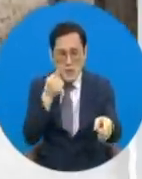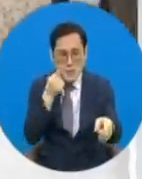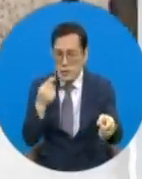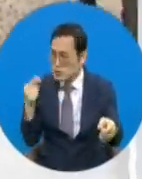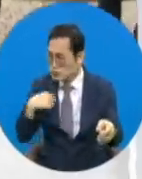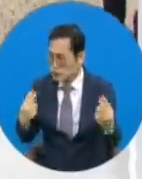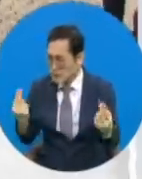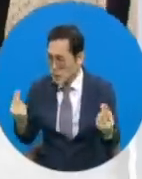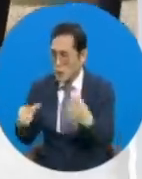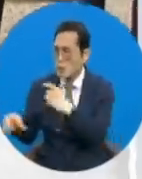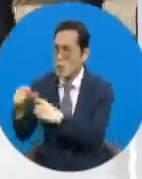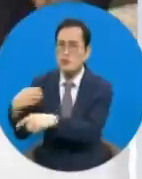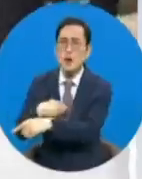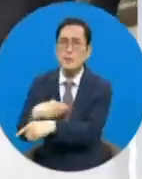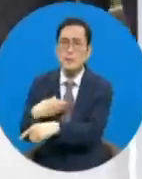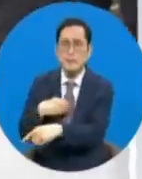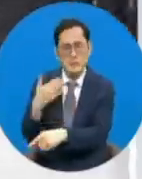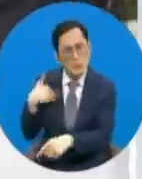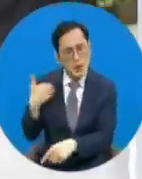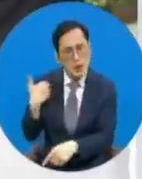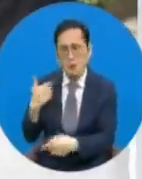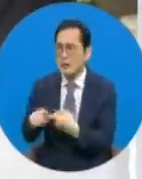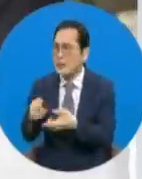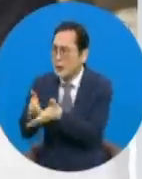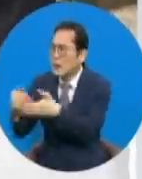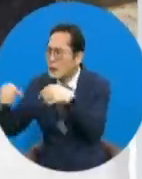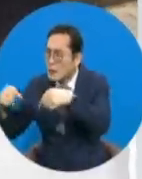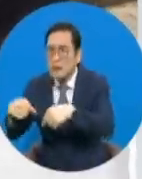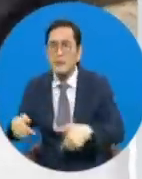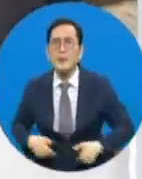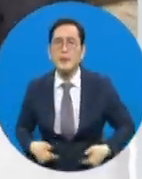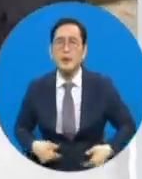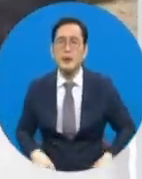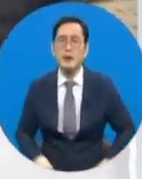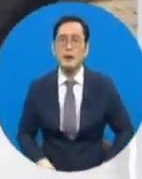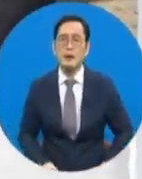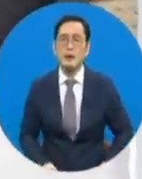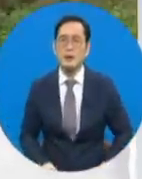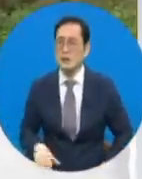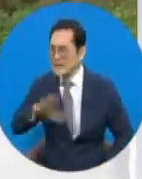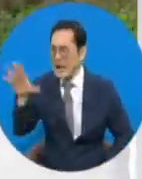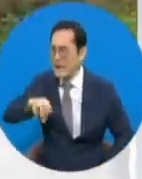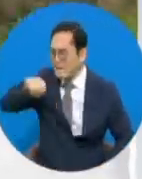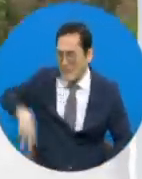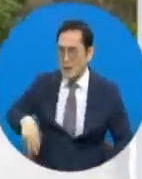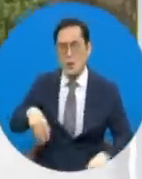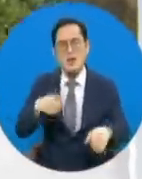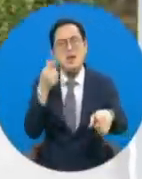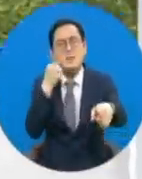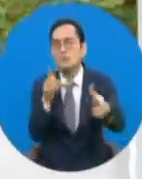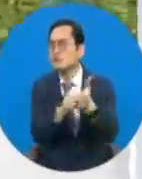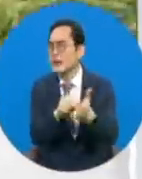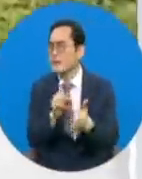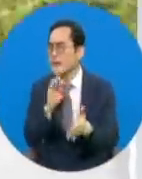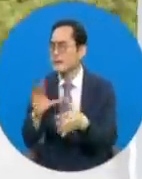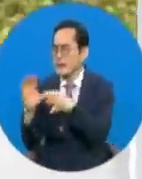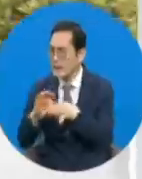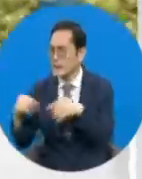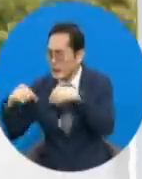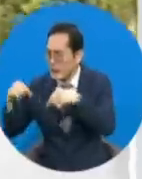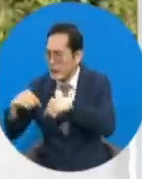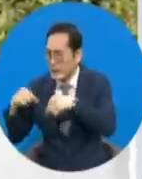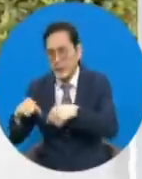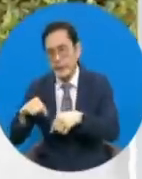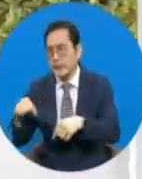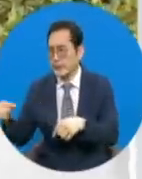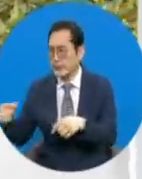관계 속에서 하나 두 개를 같이 복합적으로 풀어내야 되는 상황에 이재명 대표가 너무 이 후쿠시마 문제를 강하게 공격하고